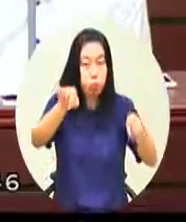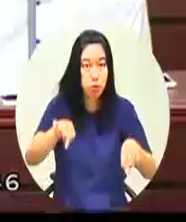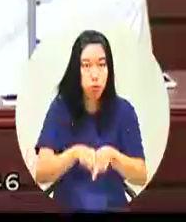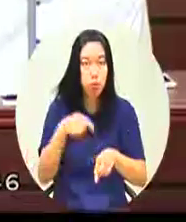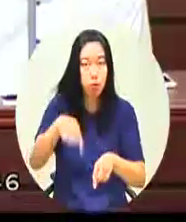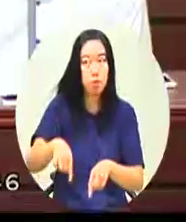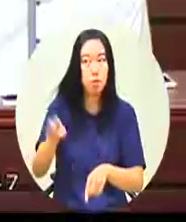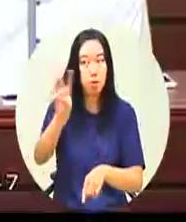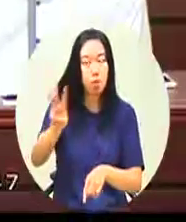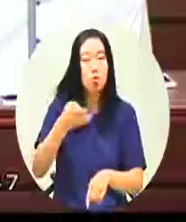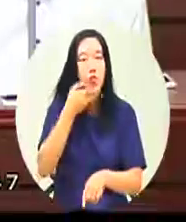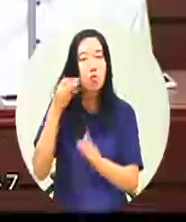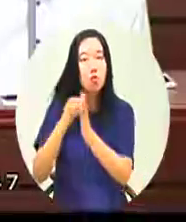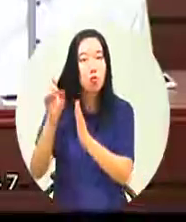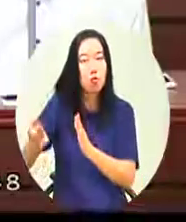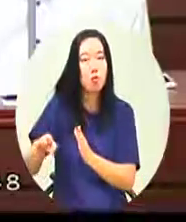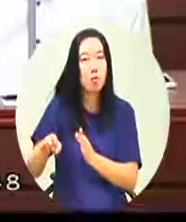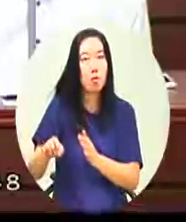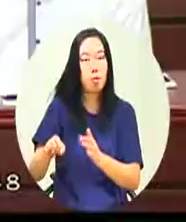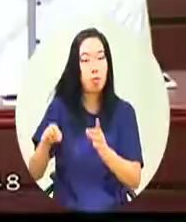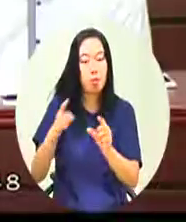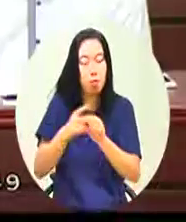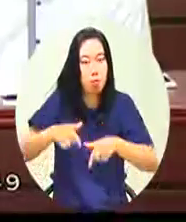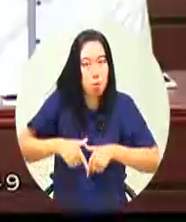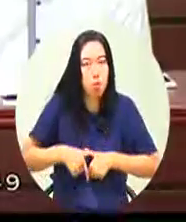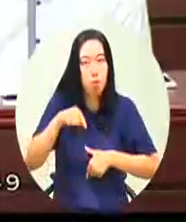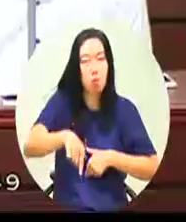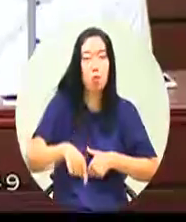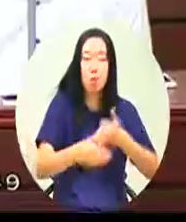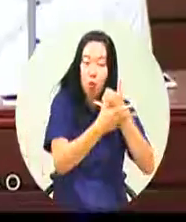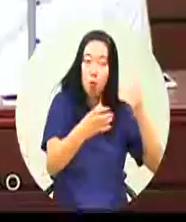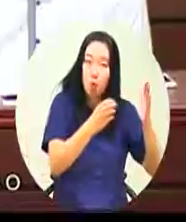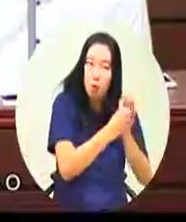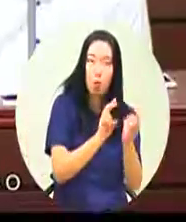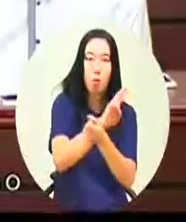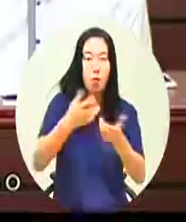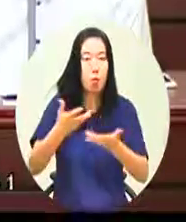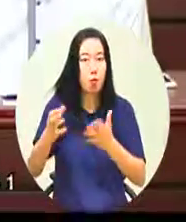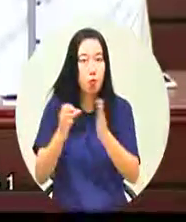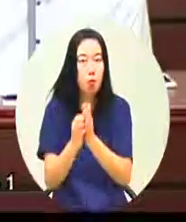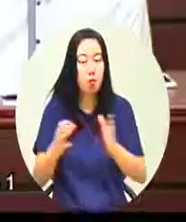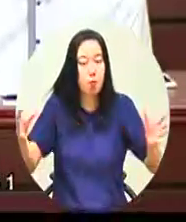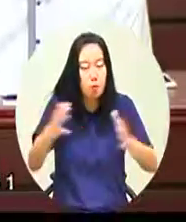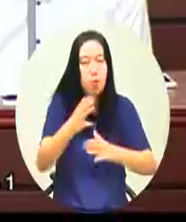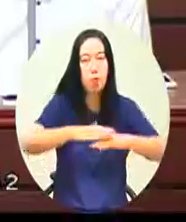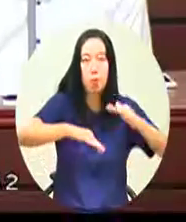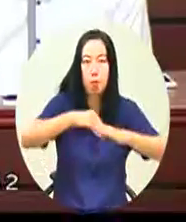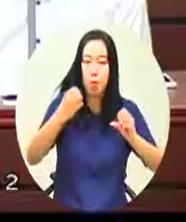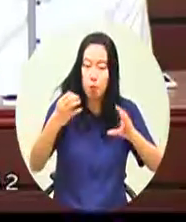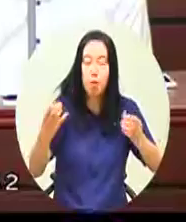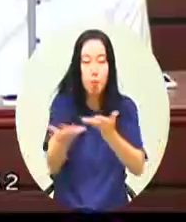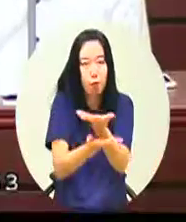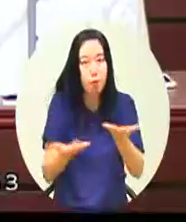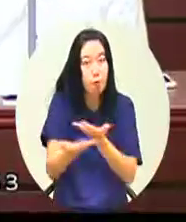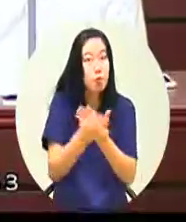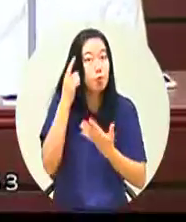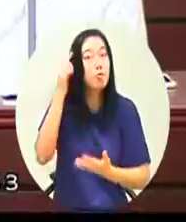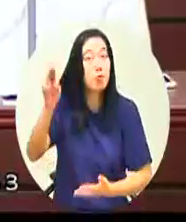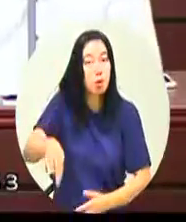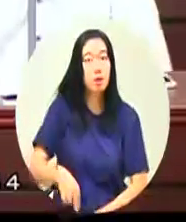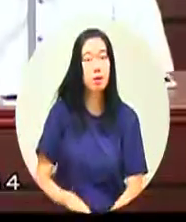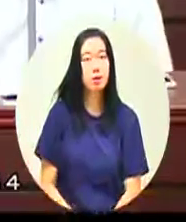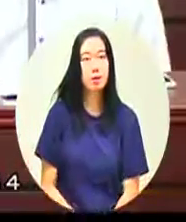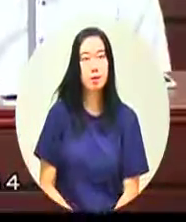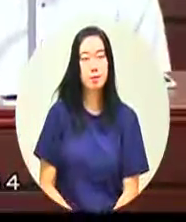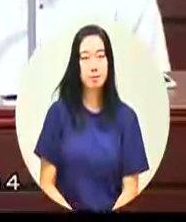一边再跟应变中心里面的河川局、林务局、水保局这边来沟通，因为那一个六